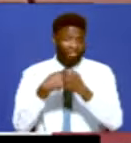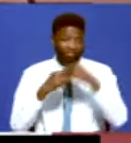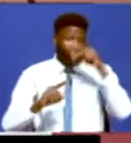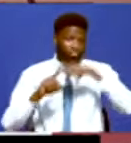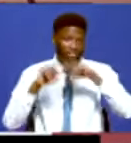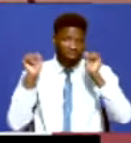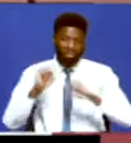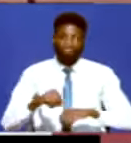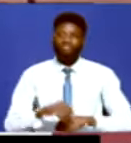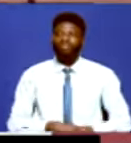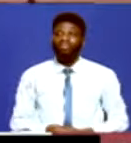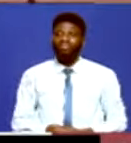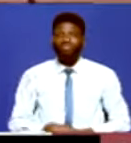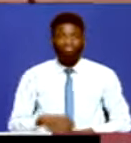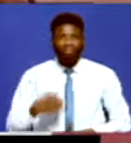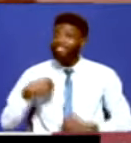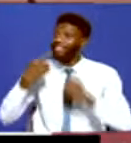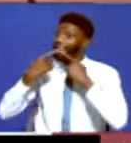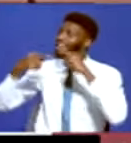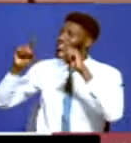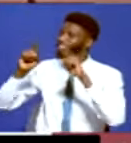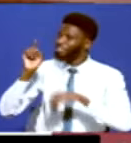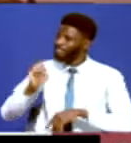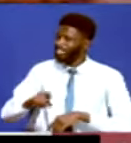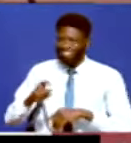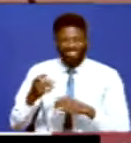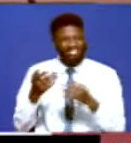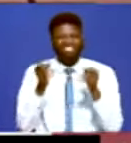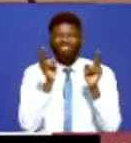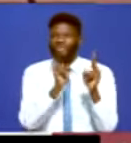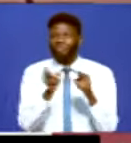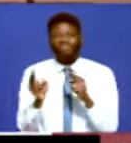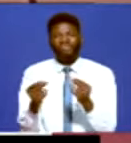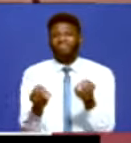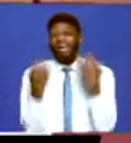You know, I don't have to state the obvious. Yes. So,